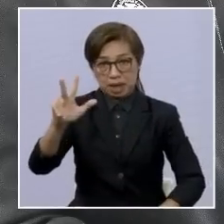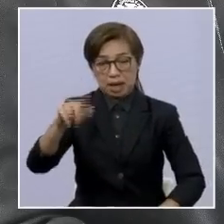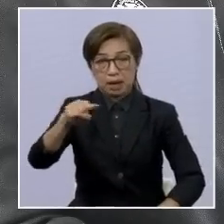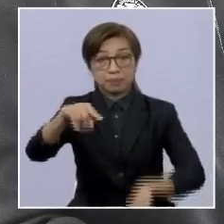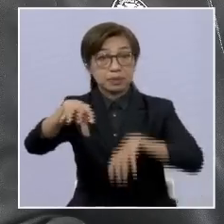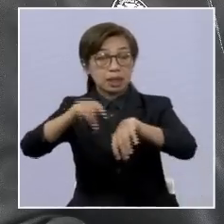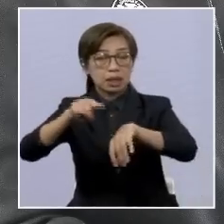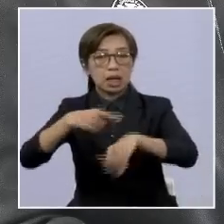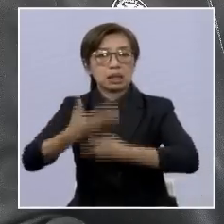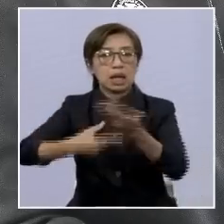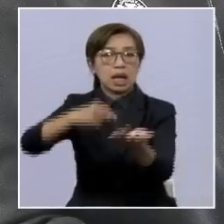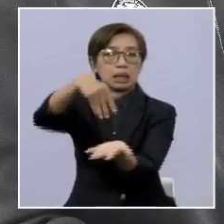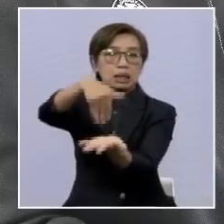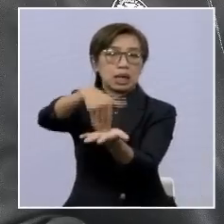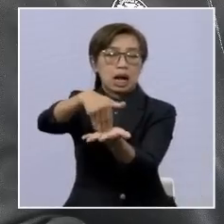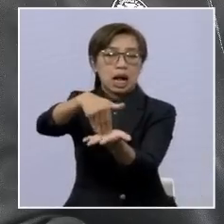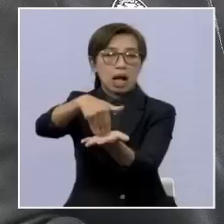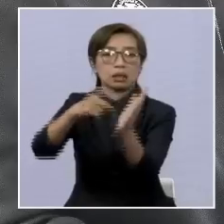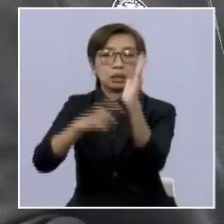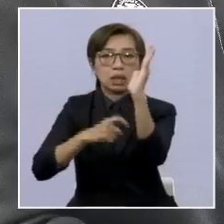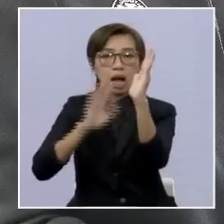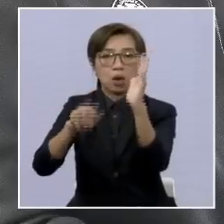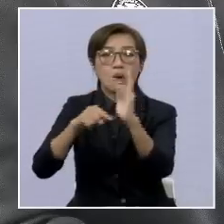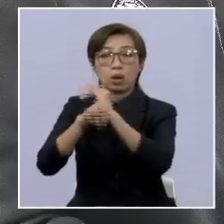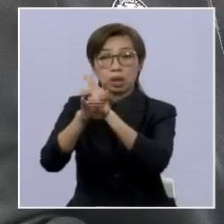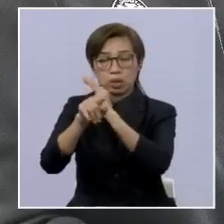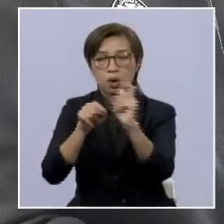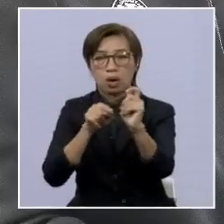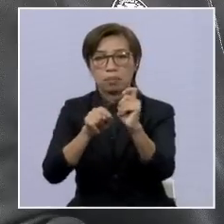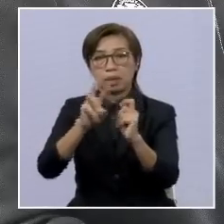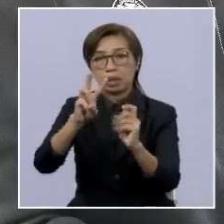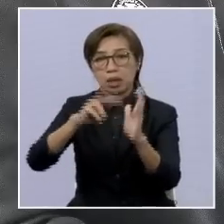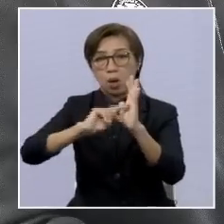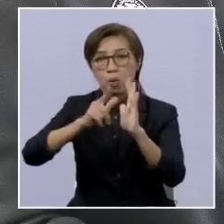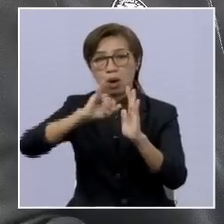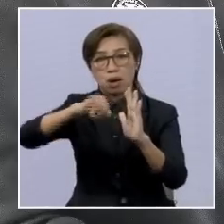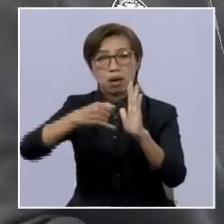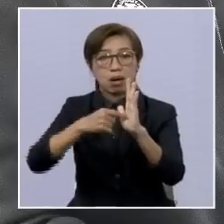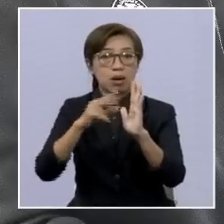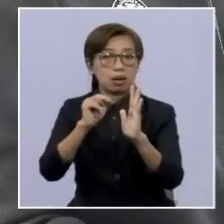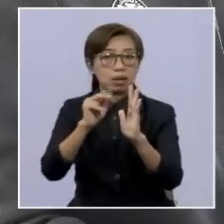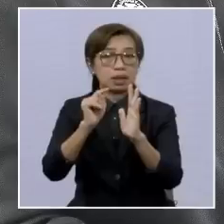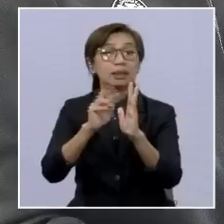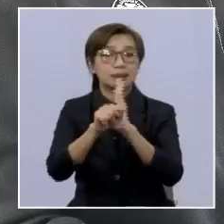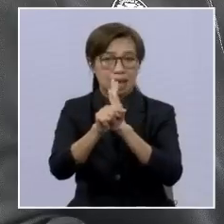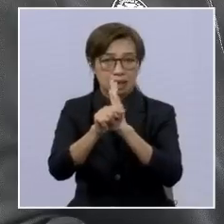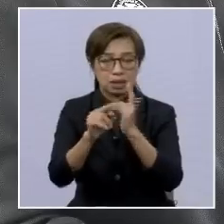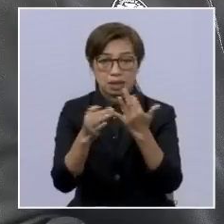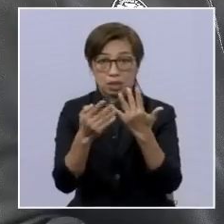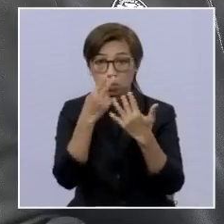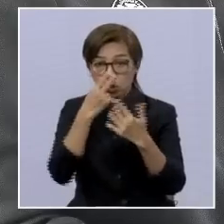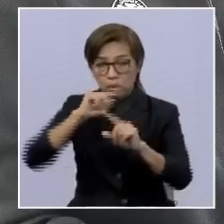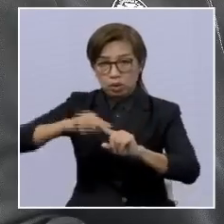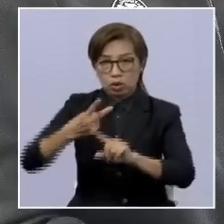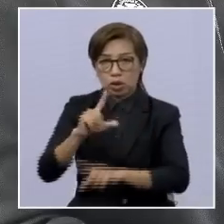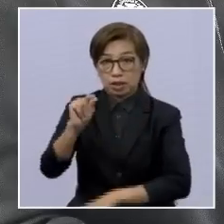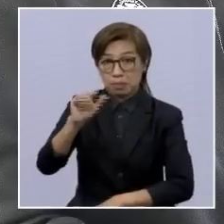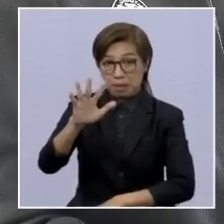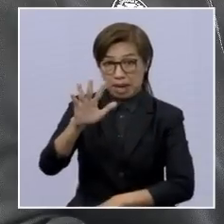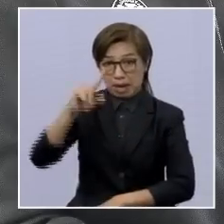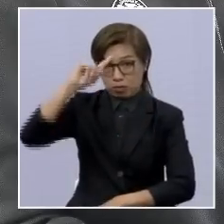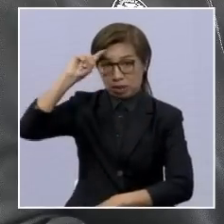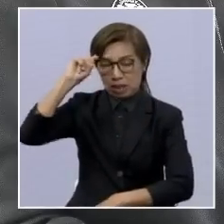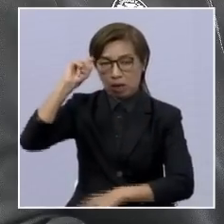ตลาดกลางยางพาราระยองนะครับที่อำเภอวังจันทน์นะครับนอกจากนี้นะครับเดี๋ยวจับตากันต่อ25กุมภาพันธ์คือเส